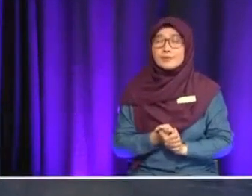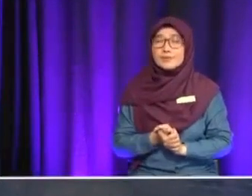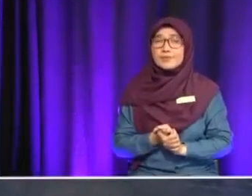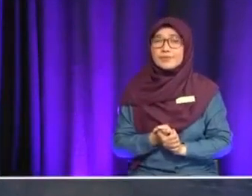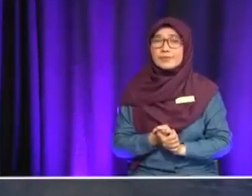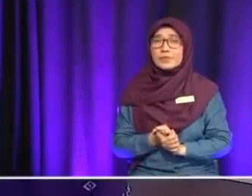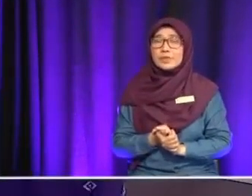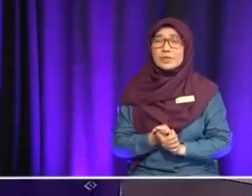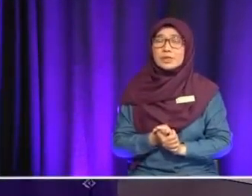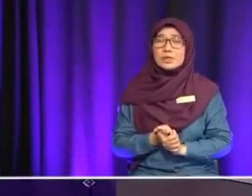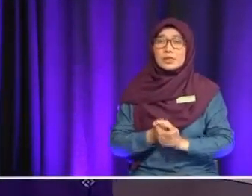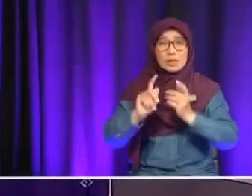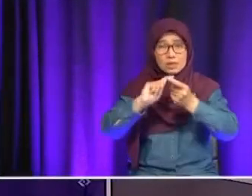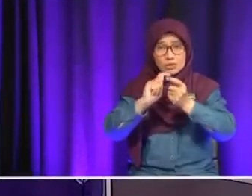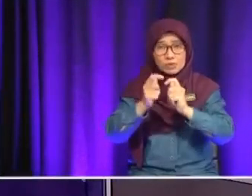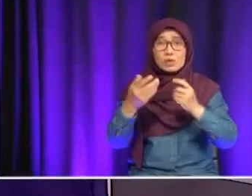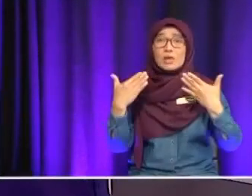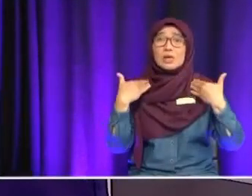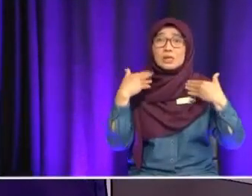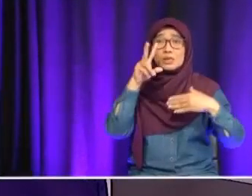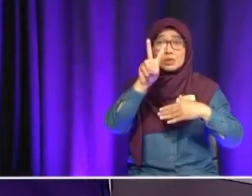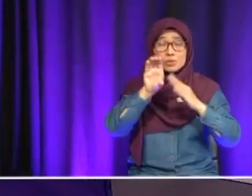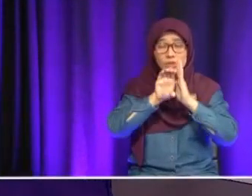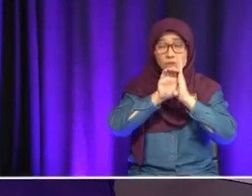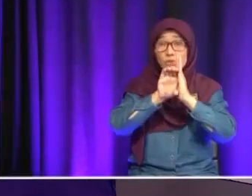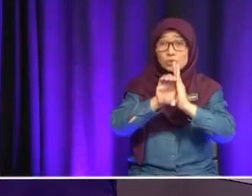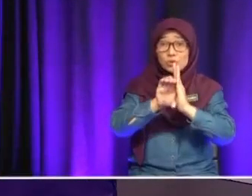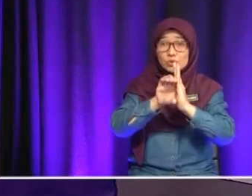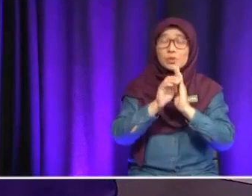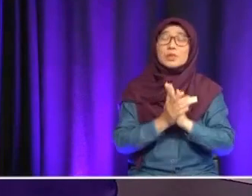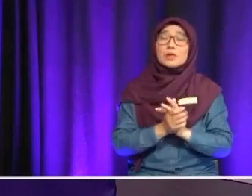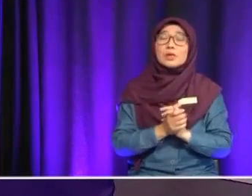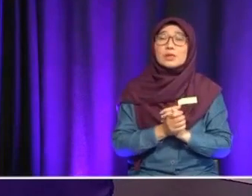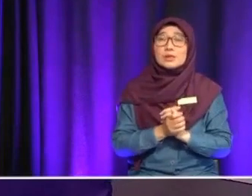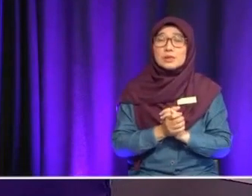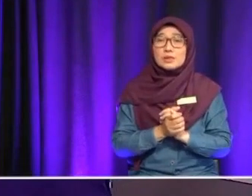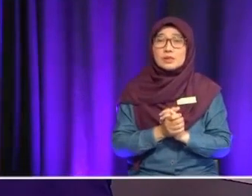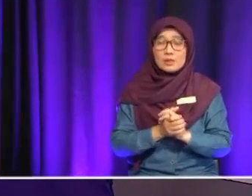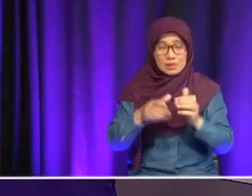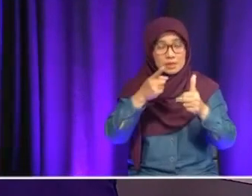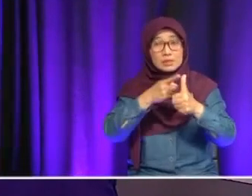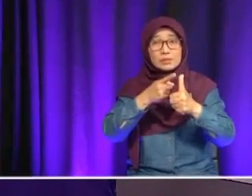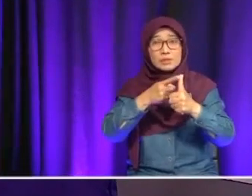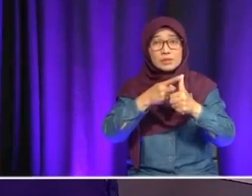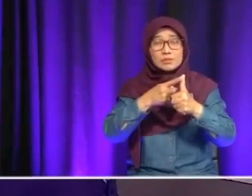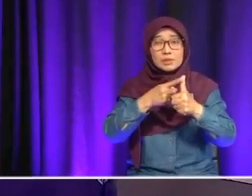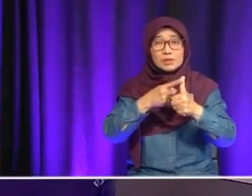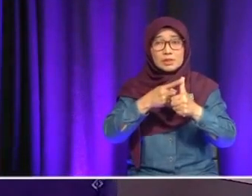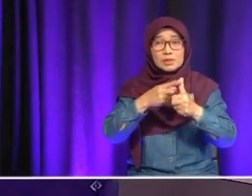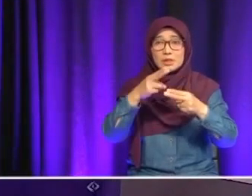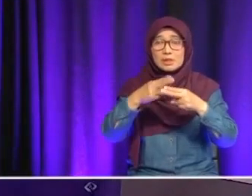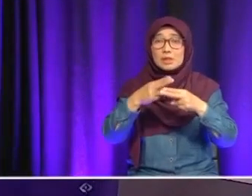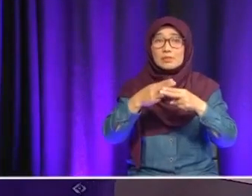Jadi pertukaran ini ada dua contoh daripada jenis pertukaran ini, iaitu yang pertama nama dia